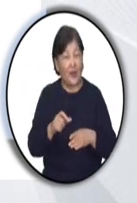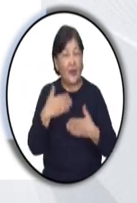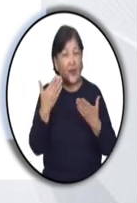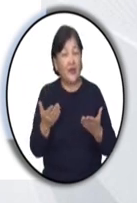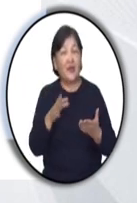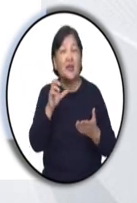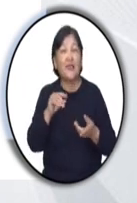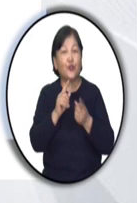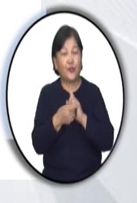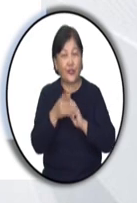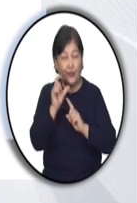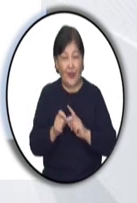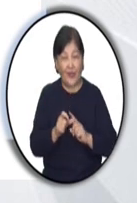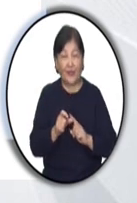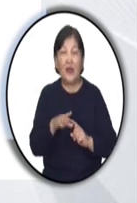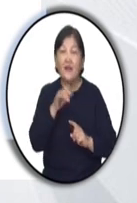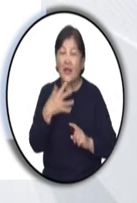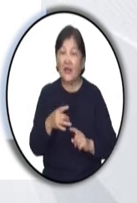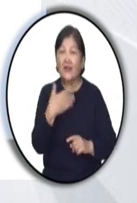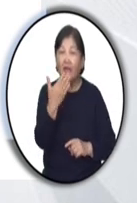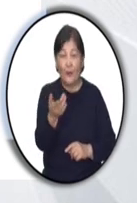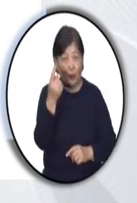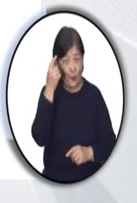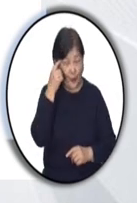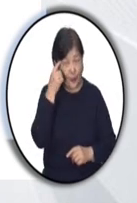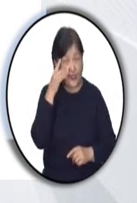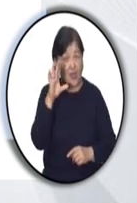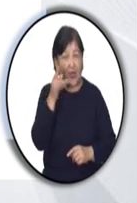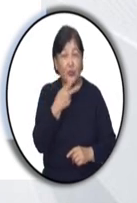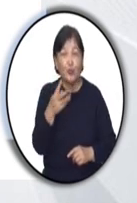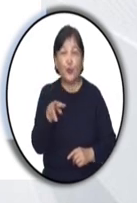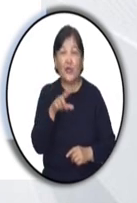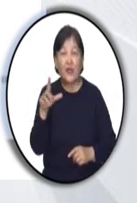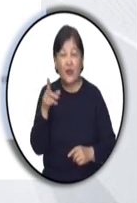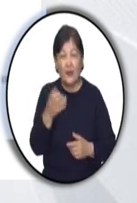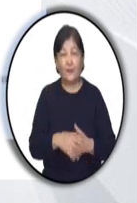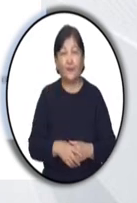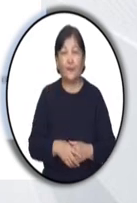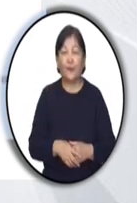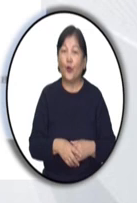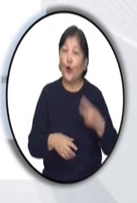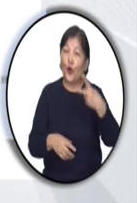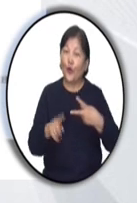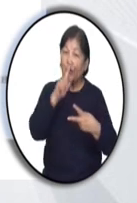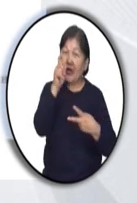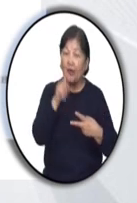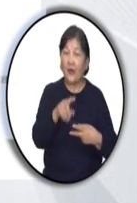хүрэх вэ? Тэгээ энэ асуудлыг бид нар бас яаж одоо өөрчилж болох вэ гэдэг талаар та нар бодож